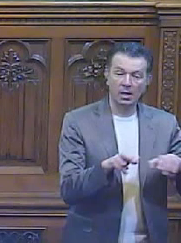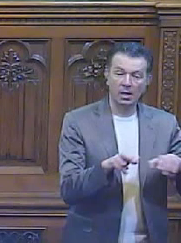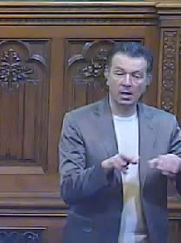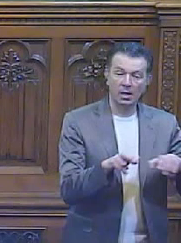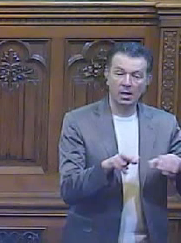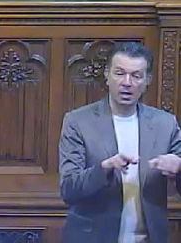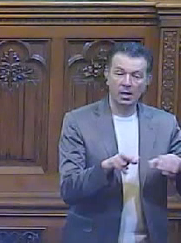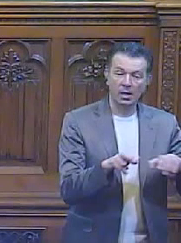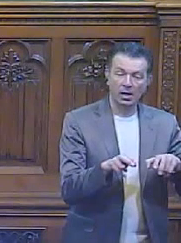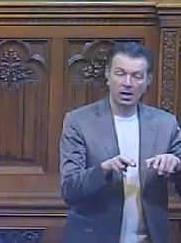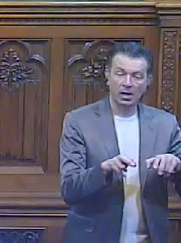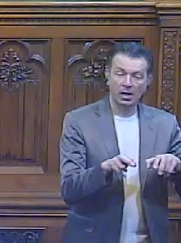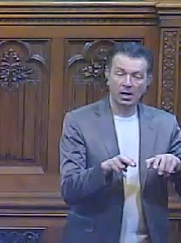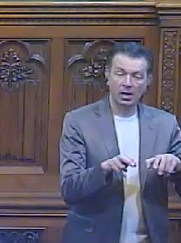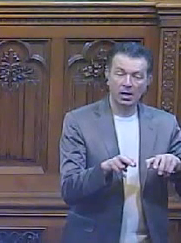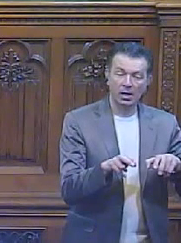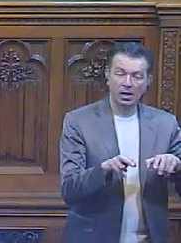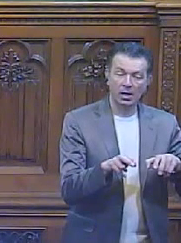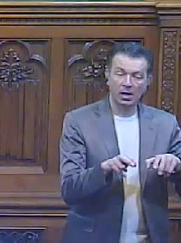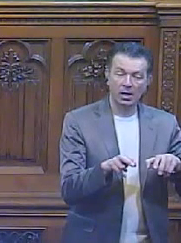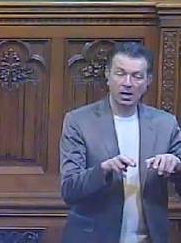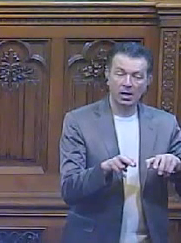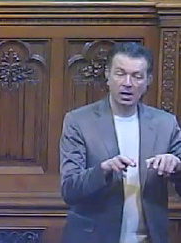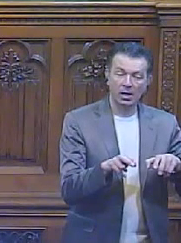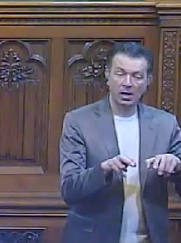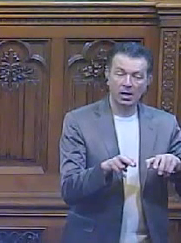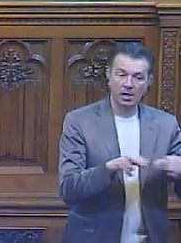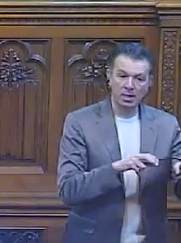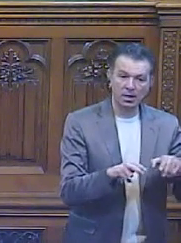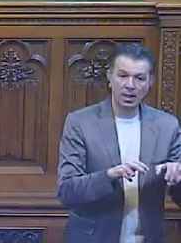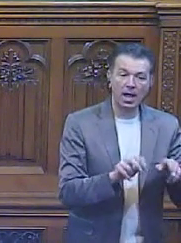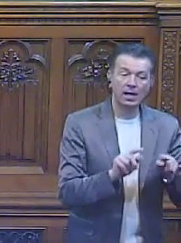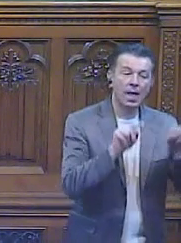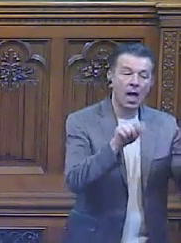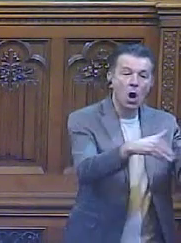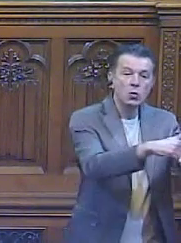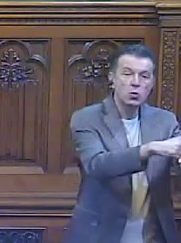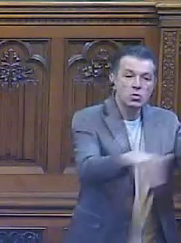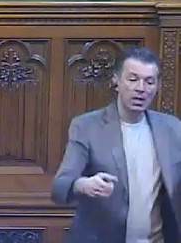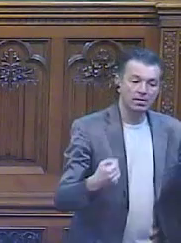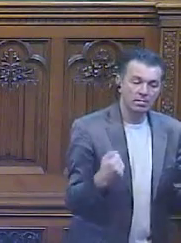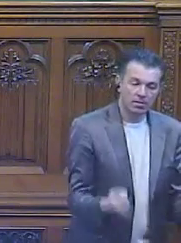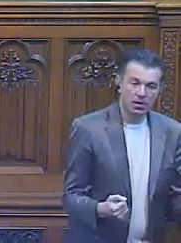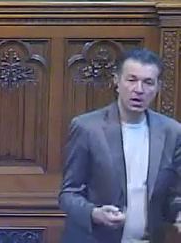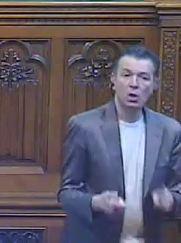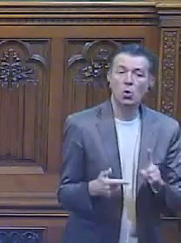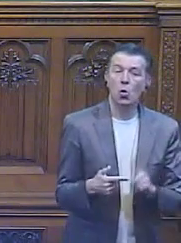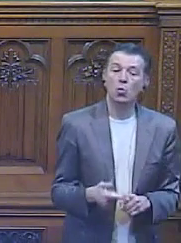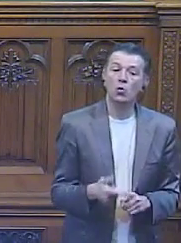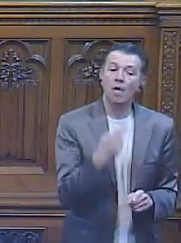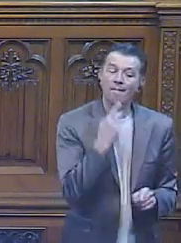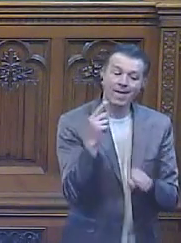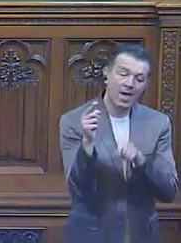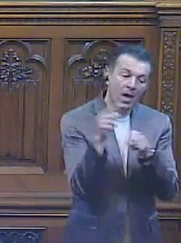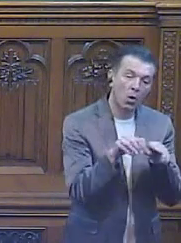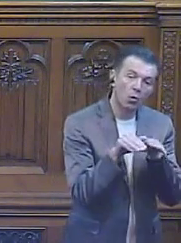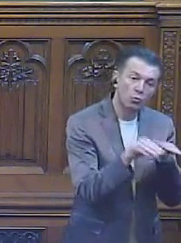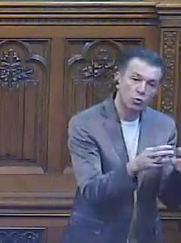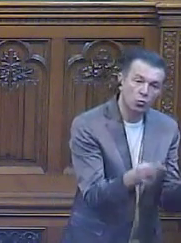für Griechenland daran zu knüpfen, dass Griechenland einerseits die Außengrenzen sichert und zweitens den Menschen, die dort Schutz suchen, auch